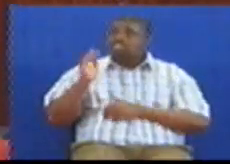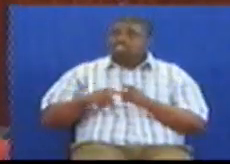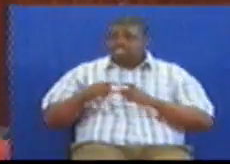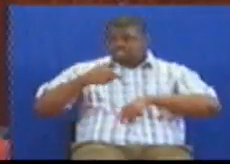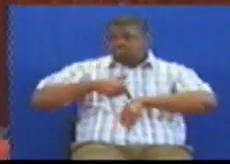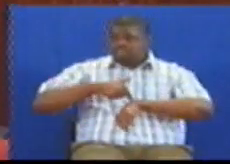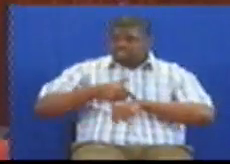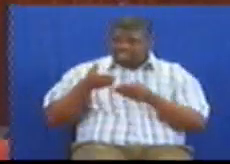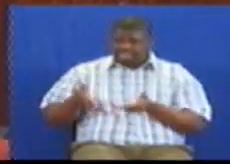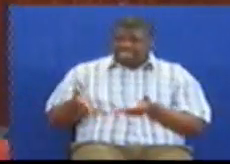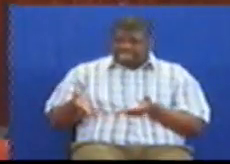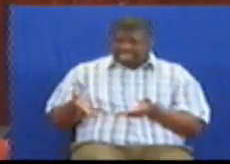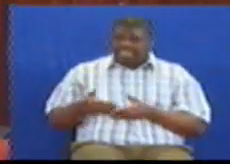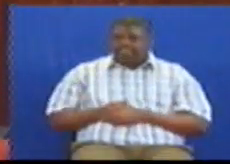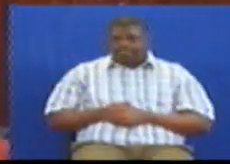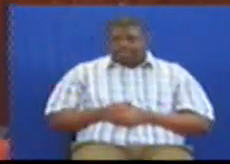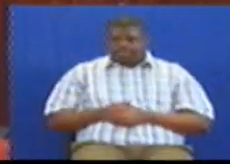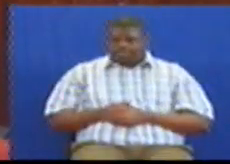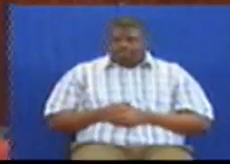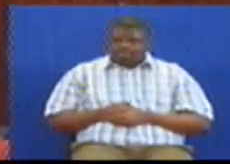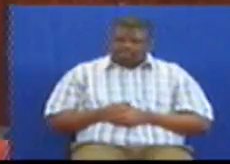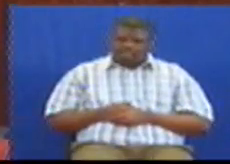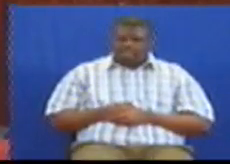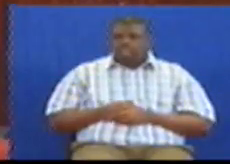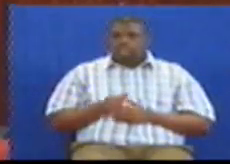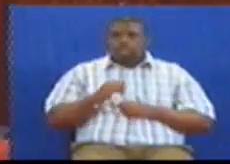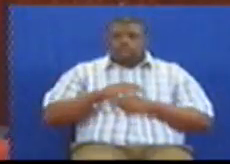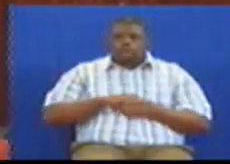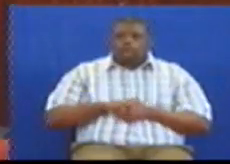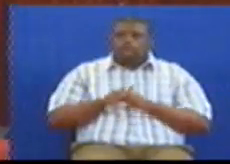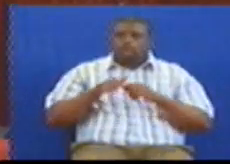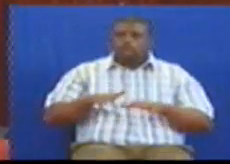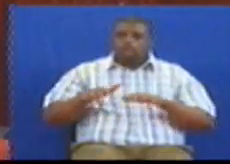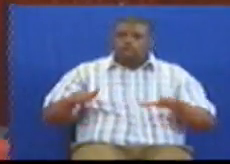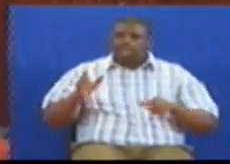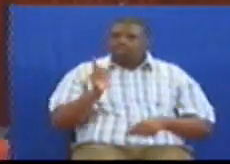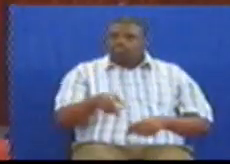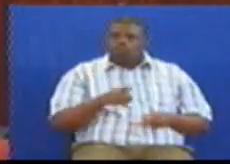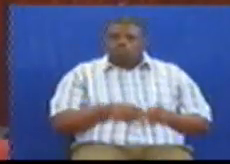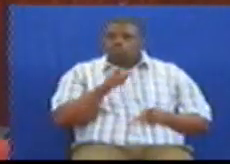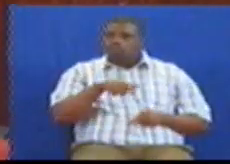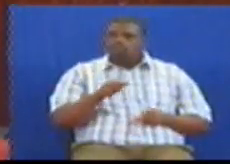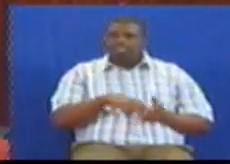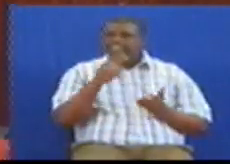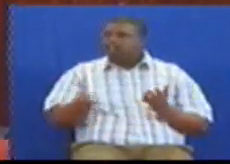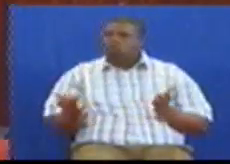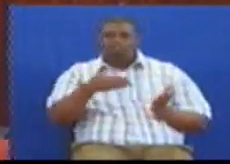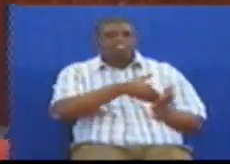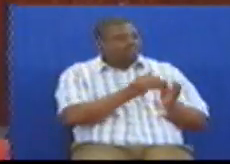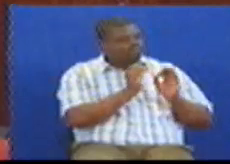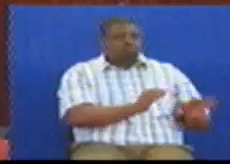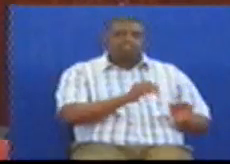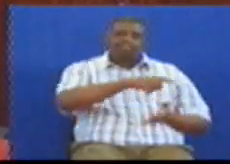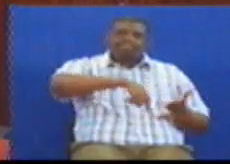hiki ambacho tuna corona ambayo ipo, wananchi wanashindwa hata kufika vizuri katika vituo vya